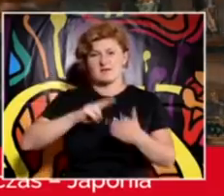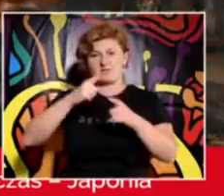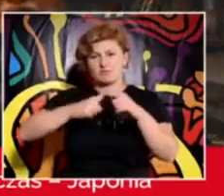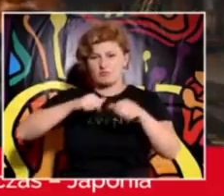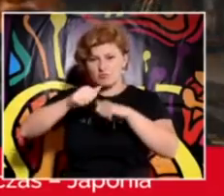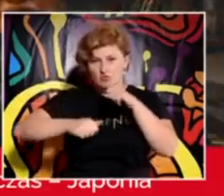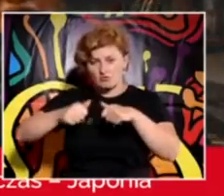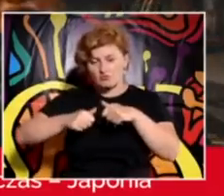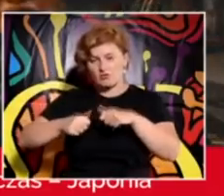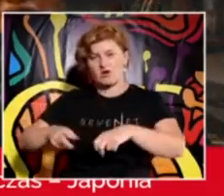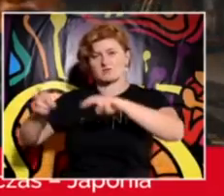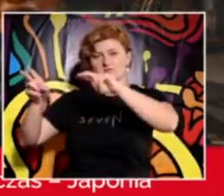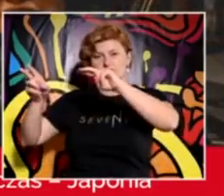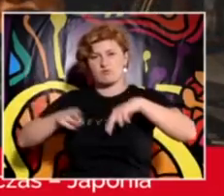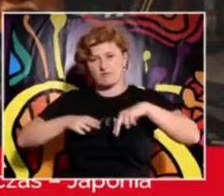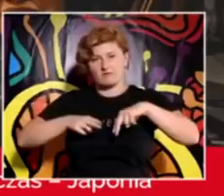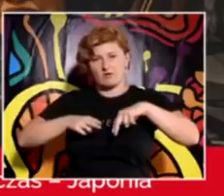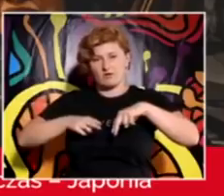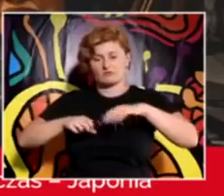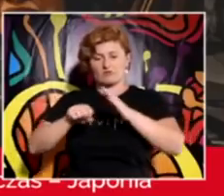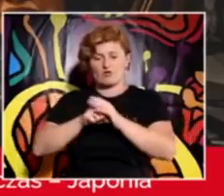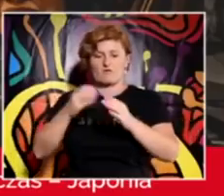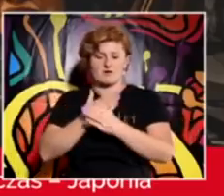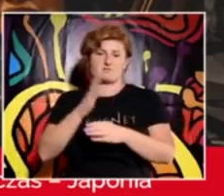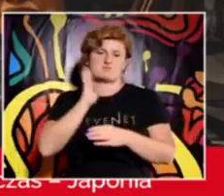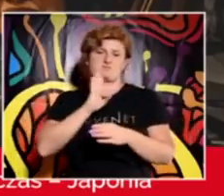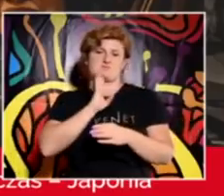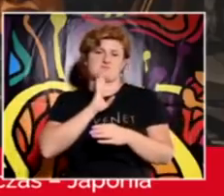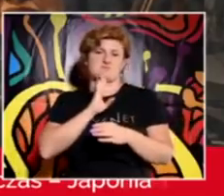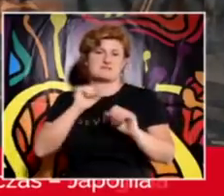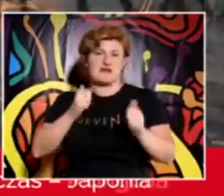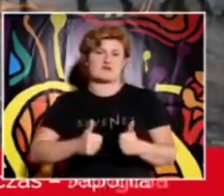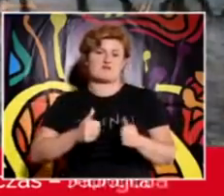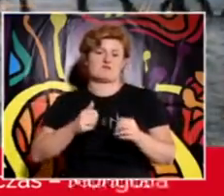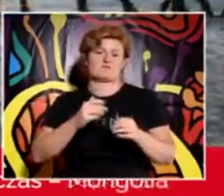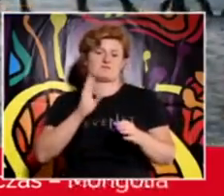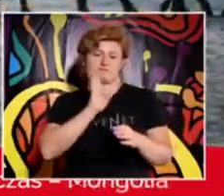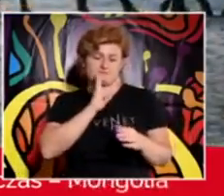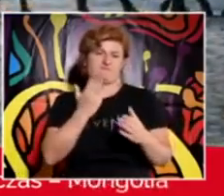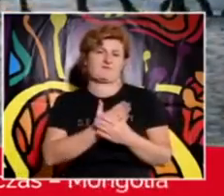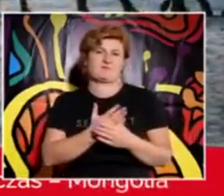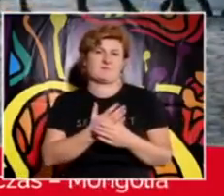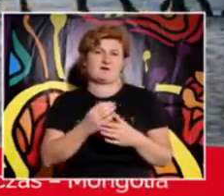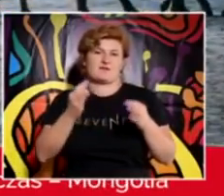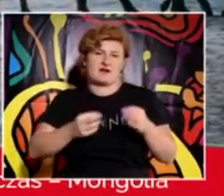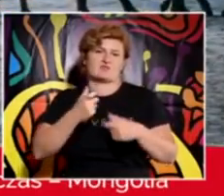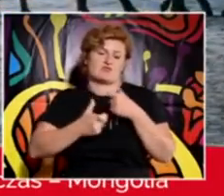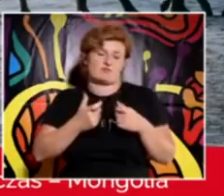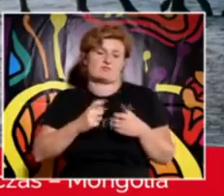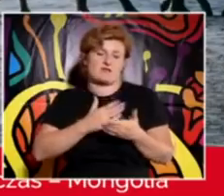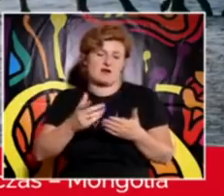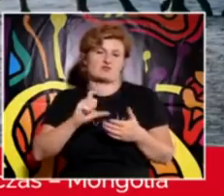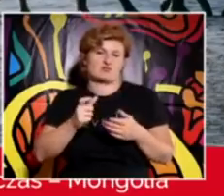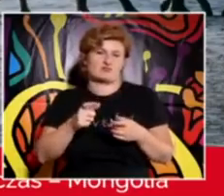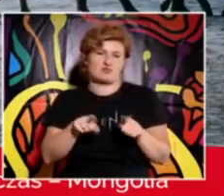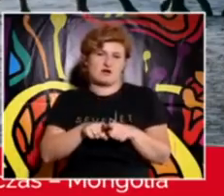wróciliśmy dokładnie na te same stanowiska, na których byliśmy wcześniej, u tych samych pracodawców i robimy dokładnie to samo, tylko może